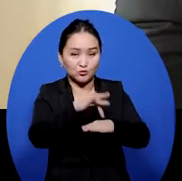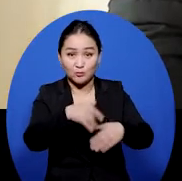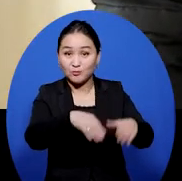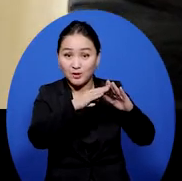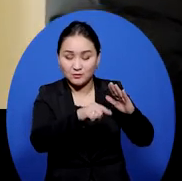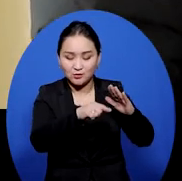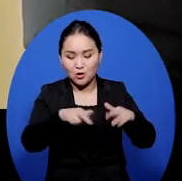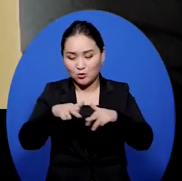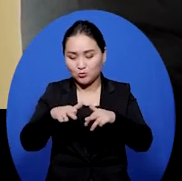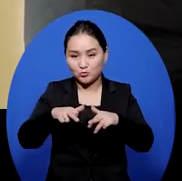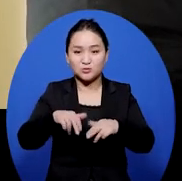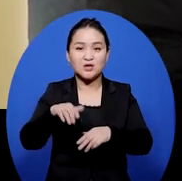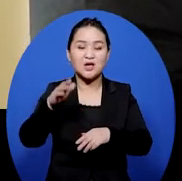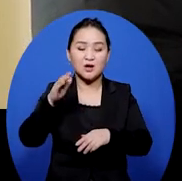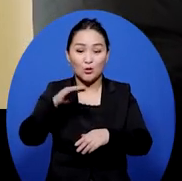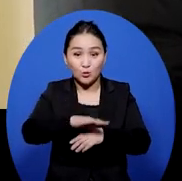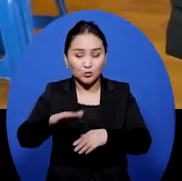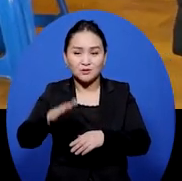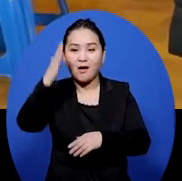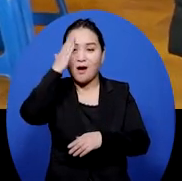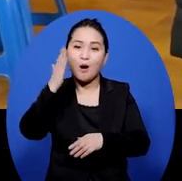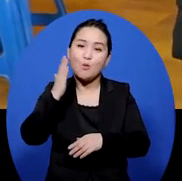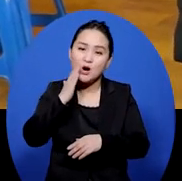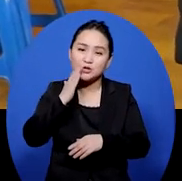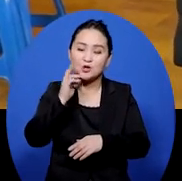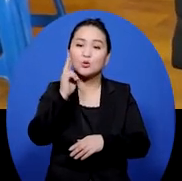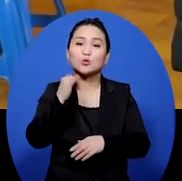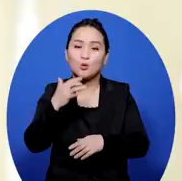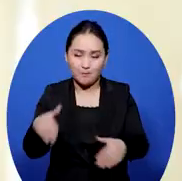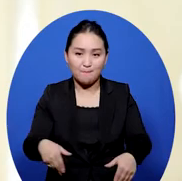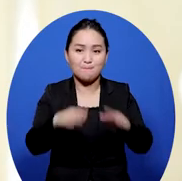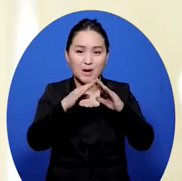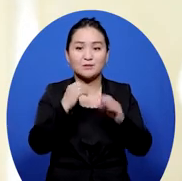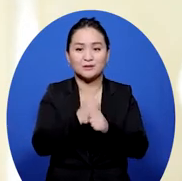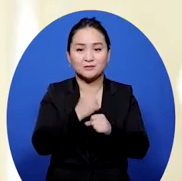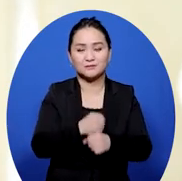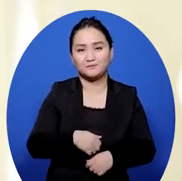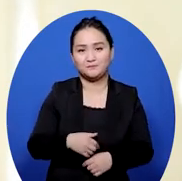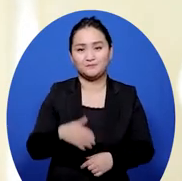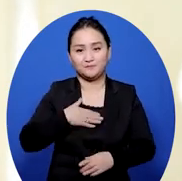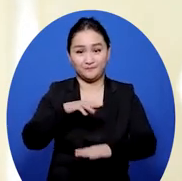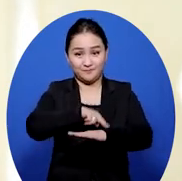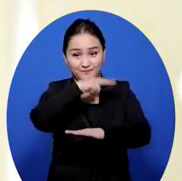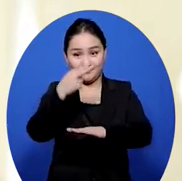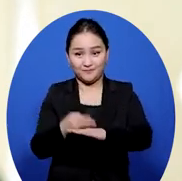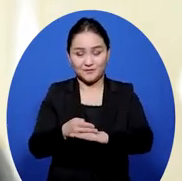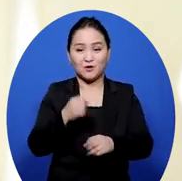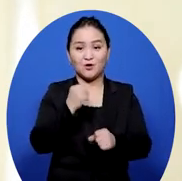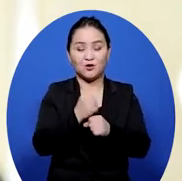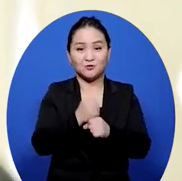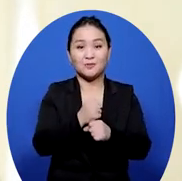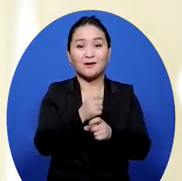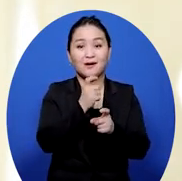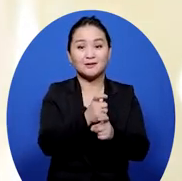хөгжлийн бэрхшээлтэй хүүхдүүдтэй ээжүүд клуб байгуулан ажиллаж байна. Манай Дархуул аймгийн хөдөлмөр халамжийн газар 12